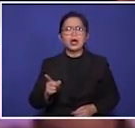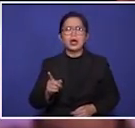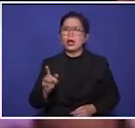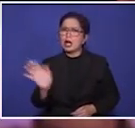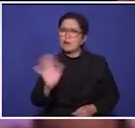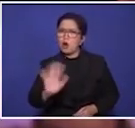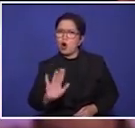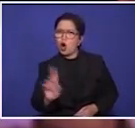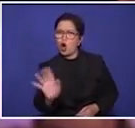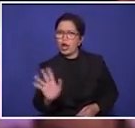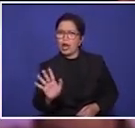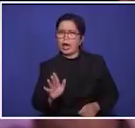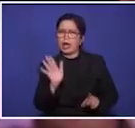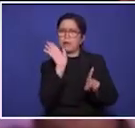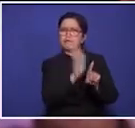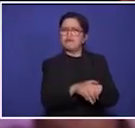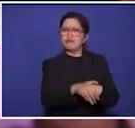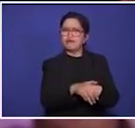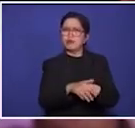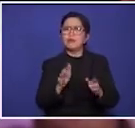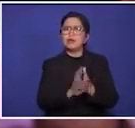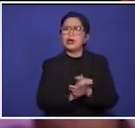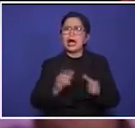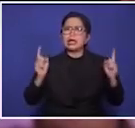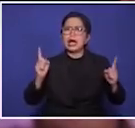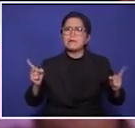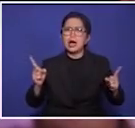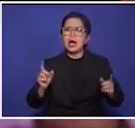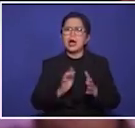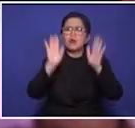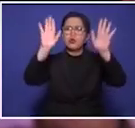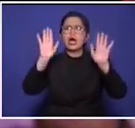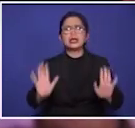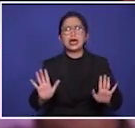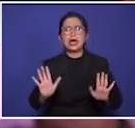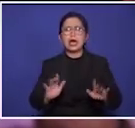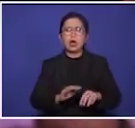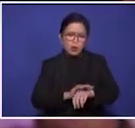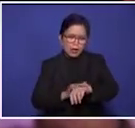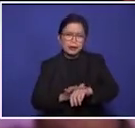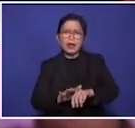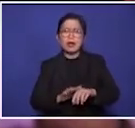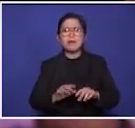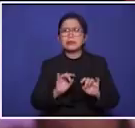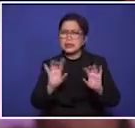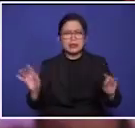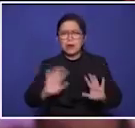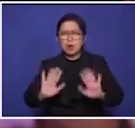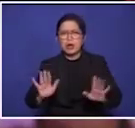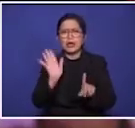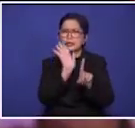diskriminasi terhadap suku Apun agama Apun is Apun Jadi intinya